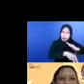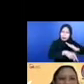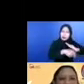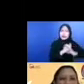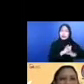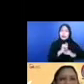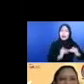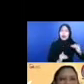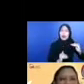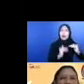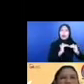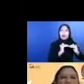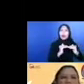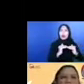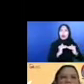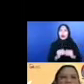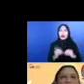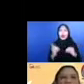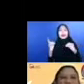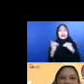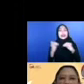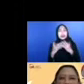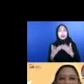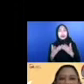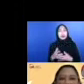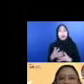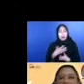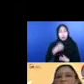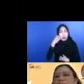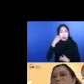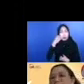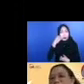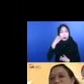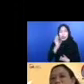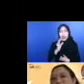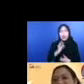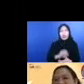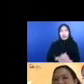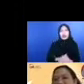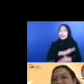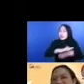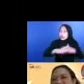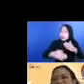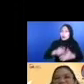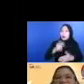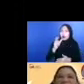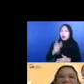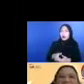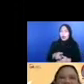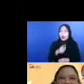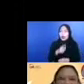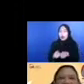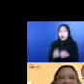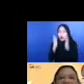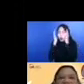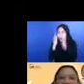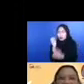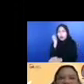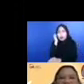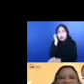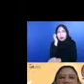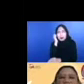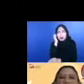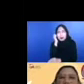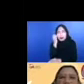HP, tapi juga orang yang tidak punya HP. Kalau hanya punya HP, berapa orang yang bisa dijangkau? Jadi yang